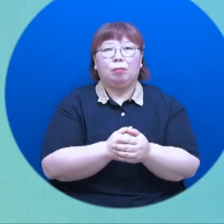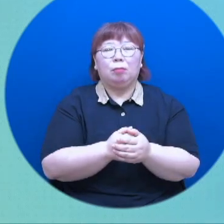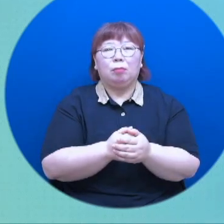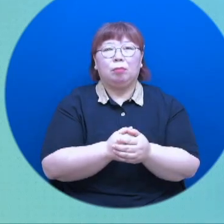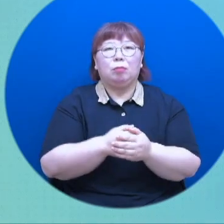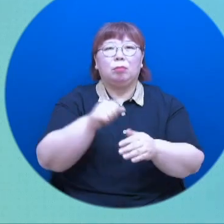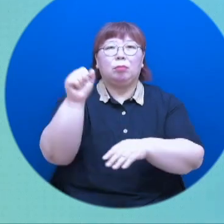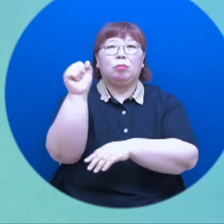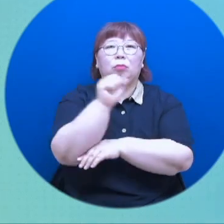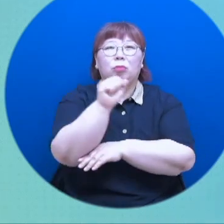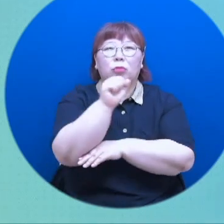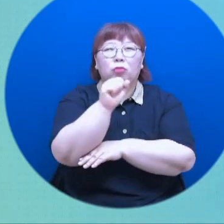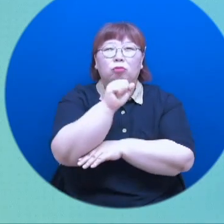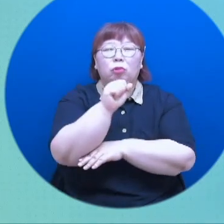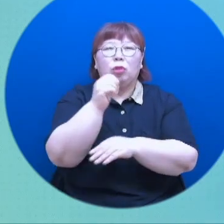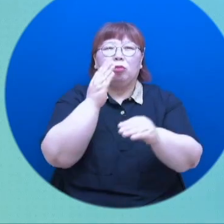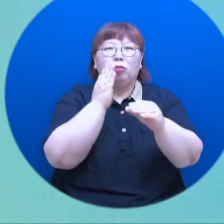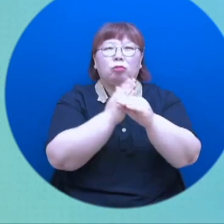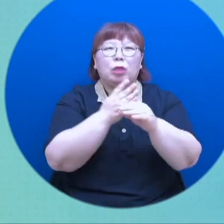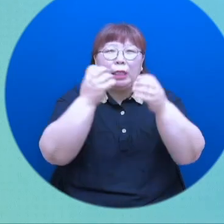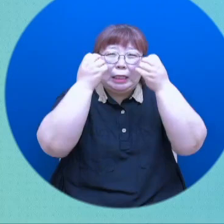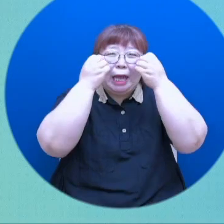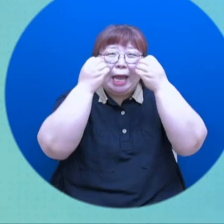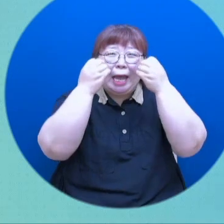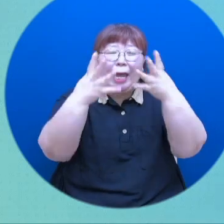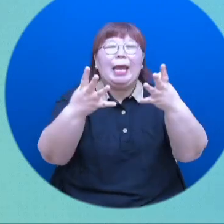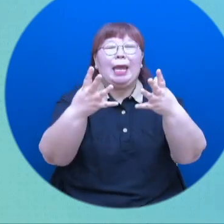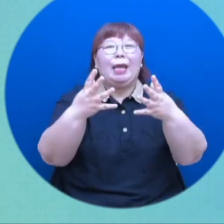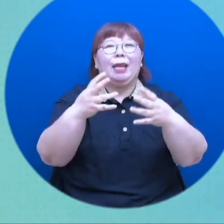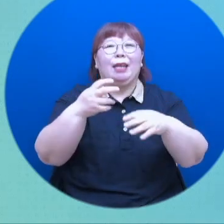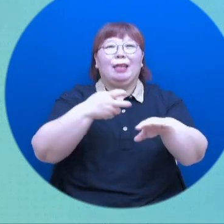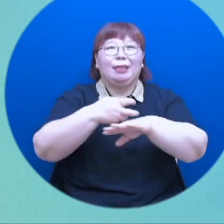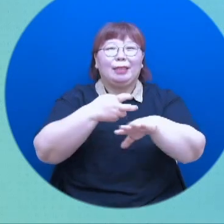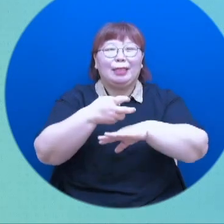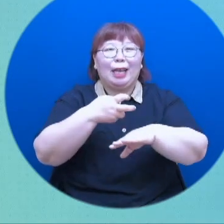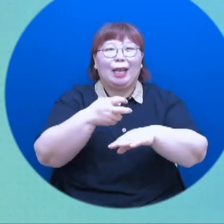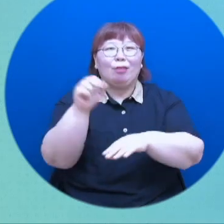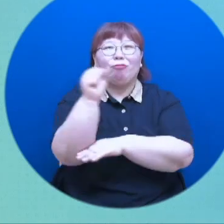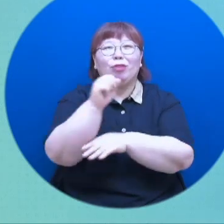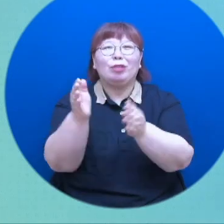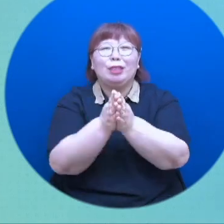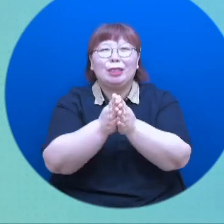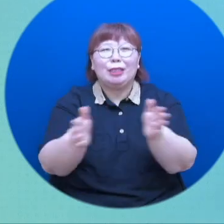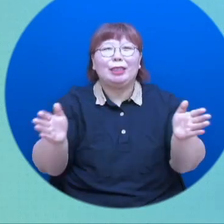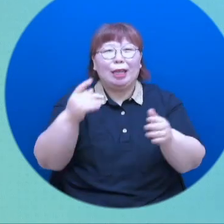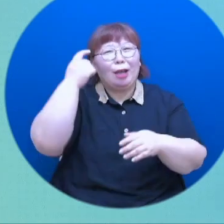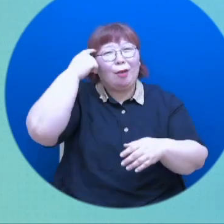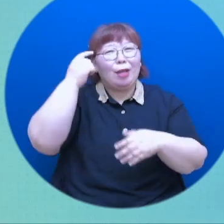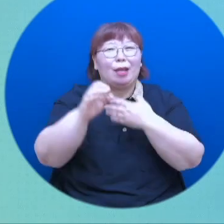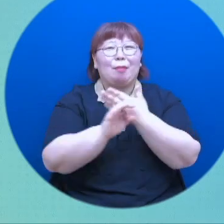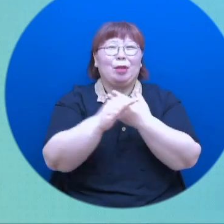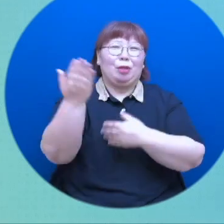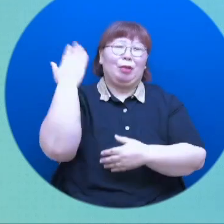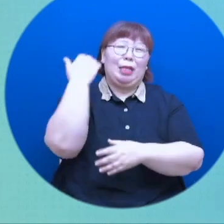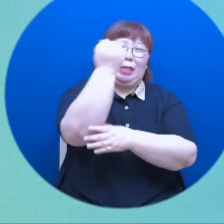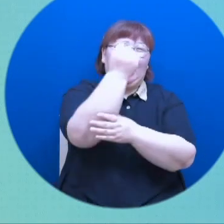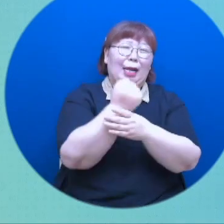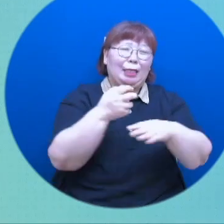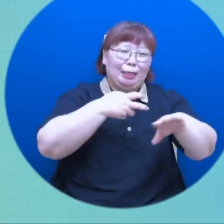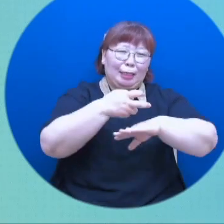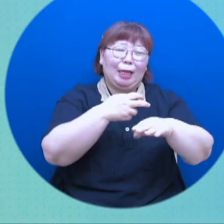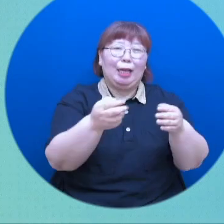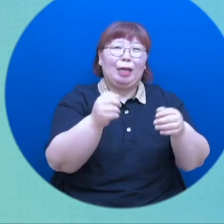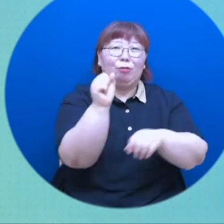새 승용차를 운전하는데 이게 완전히 다른 거야. 쌩쌩 나가는 거야.